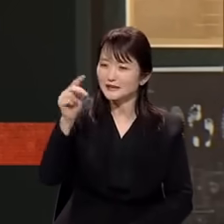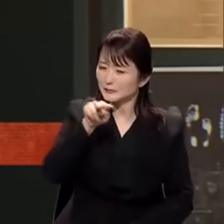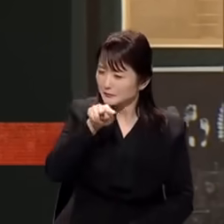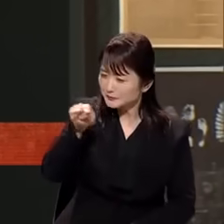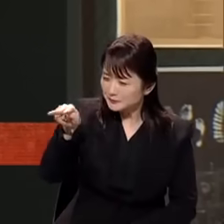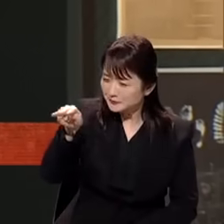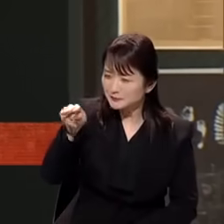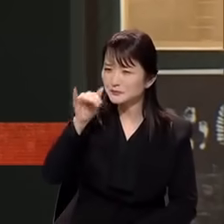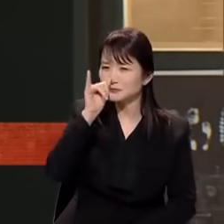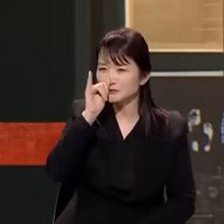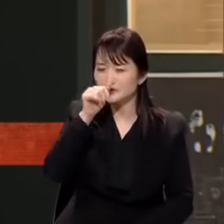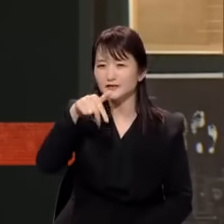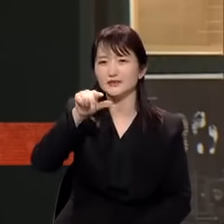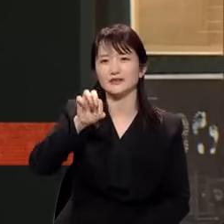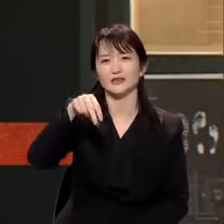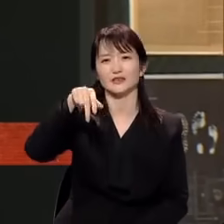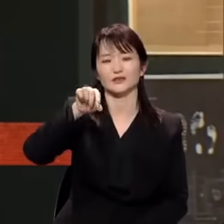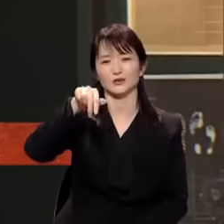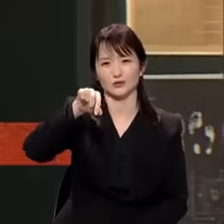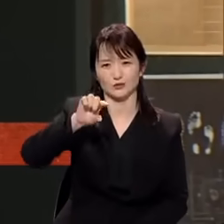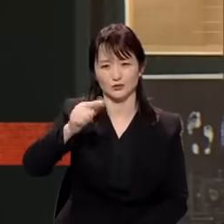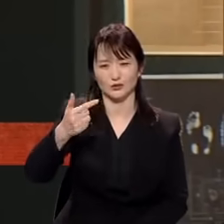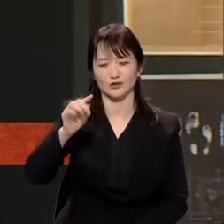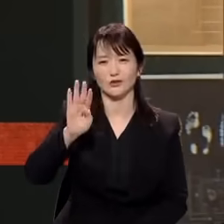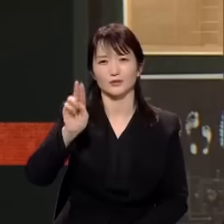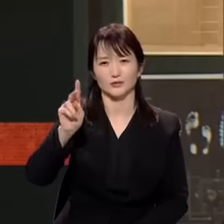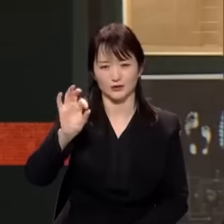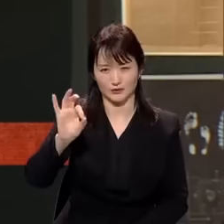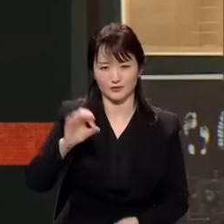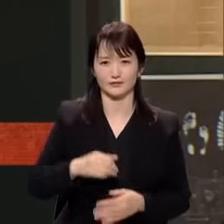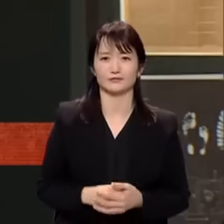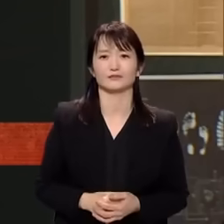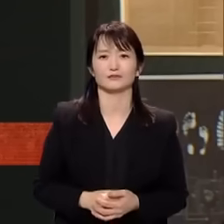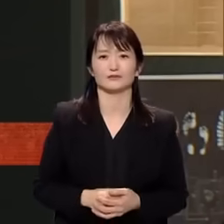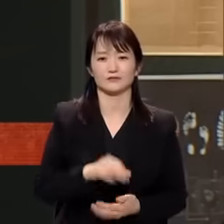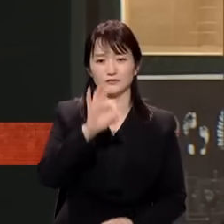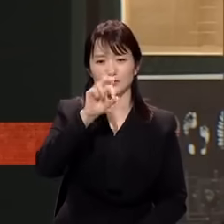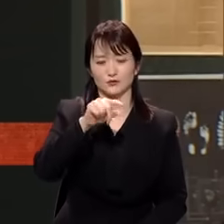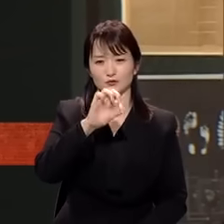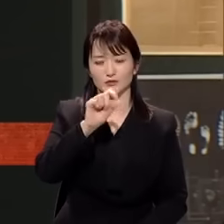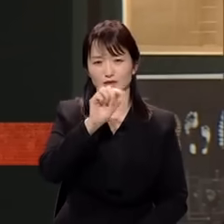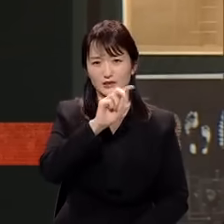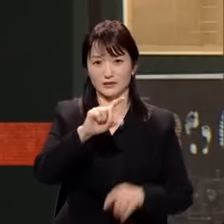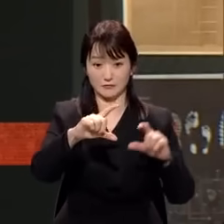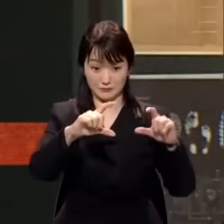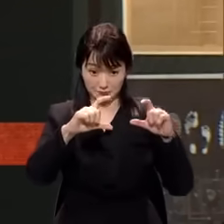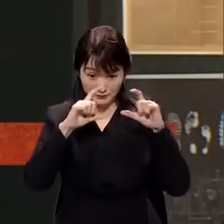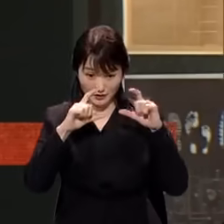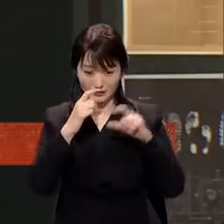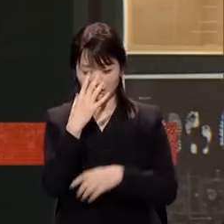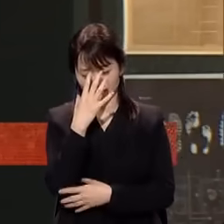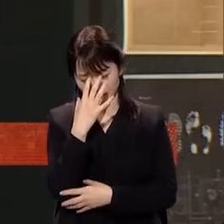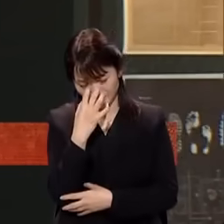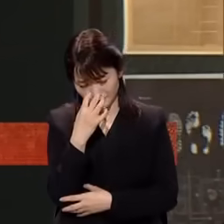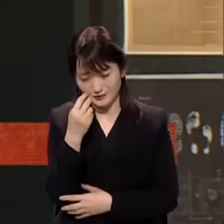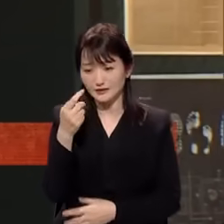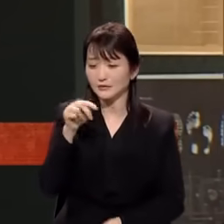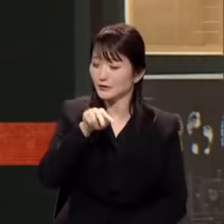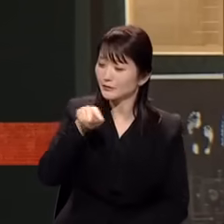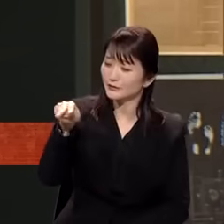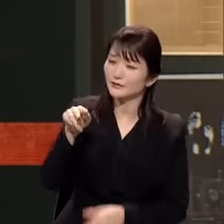하신 장종규 변세범 부부님, 유방암 판정을 받았어요. 우울하지만 사반 보면서 위로를 받네요